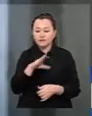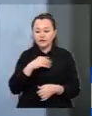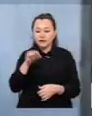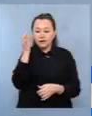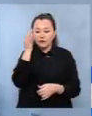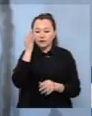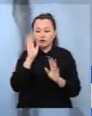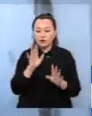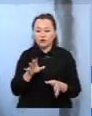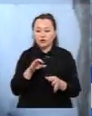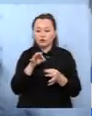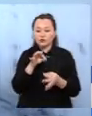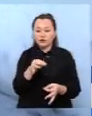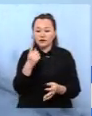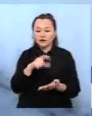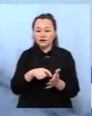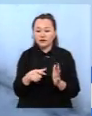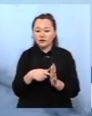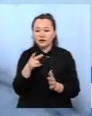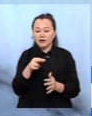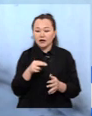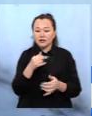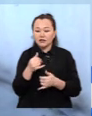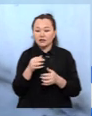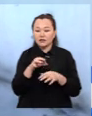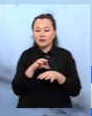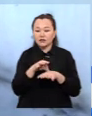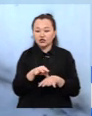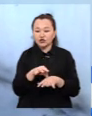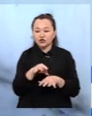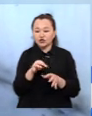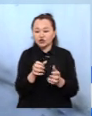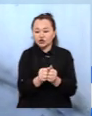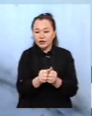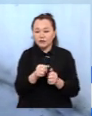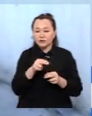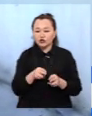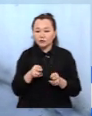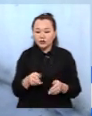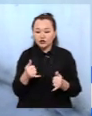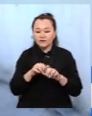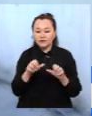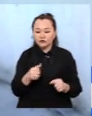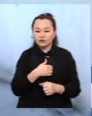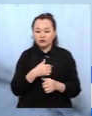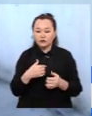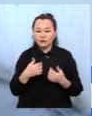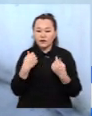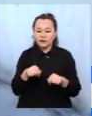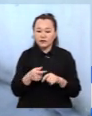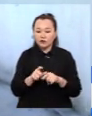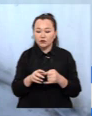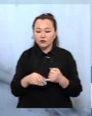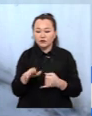напоминают лишь пустые одиночные камеры для содержания преступников. Теперь власти пытаются продать эту территорию,